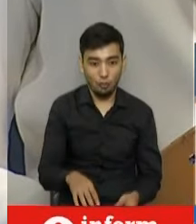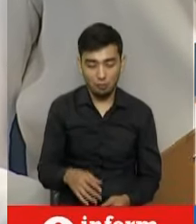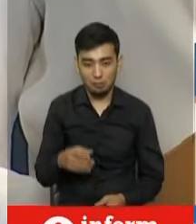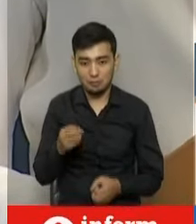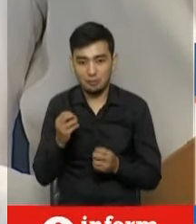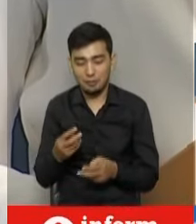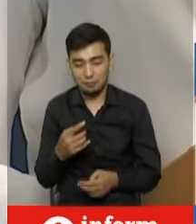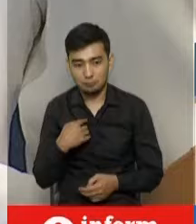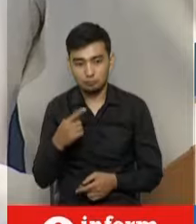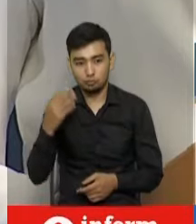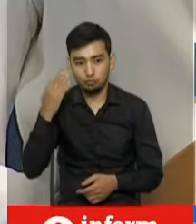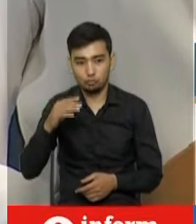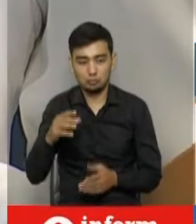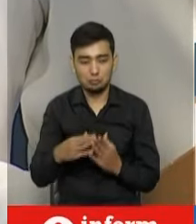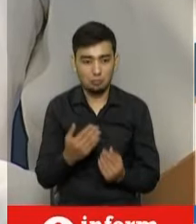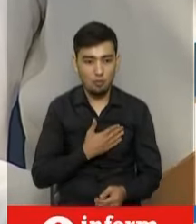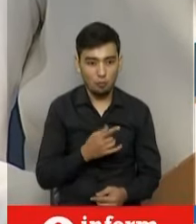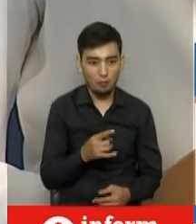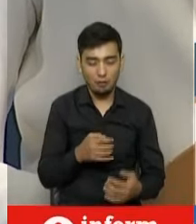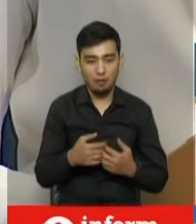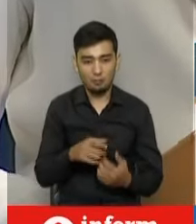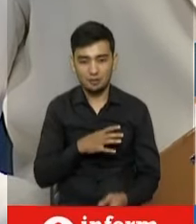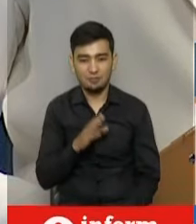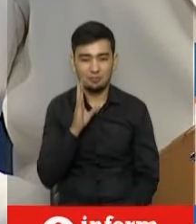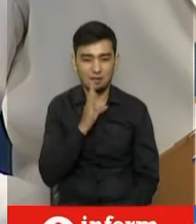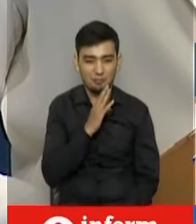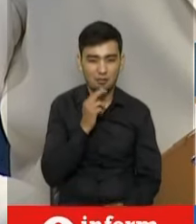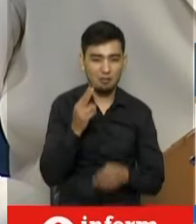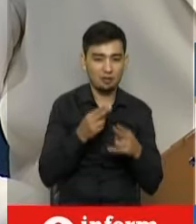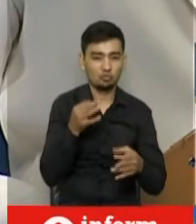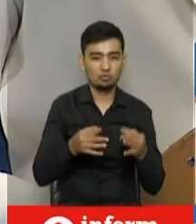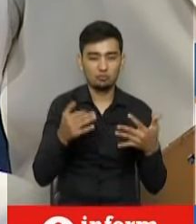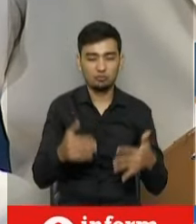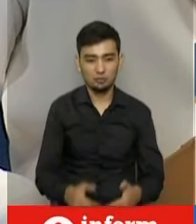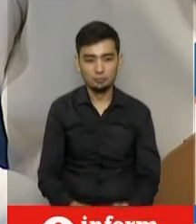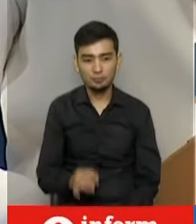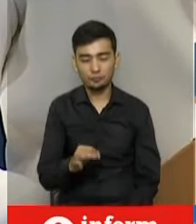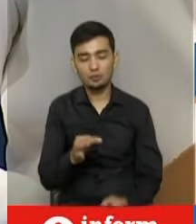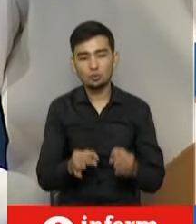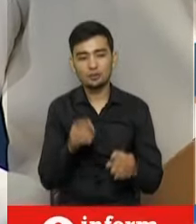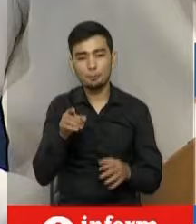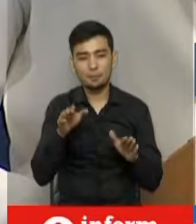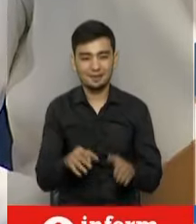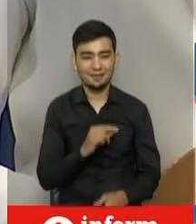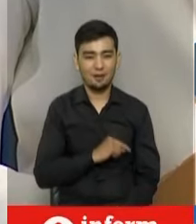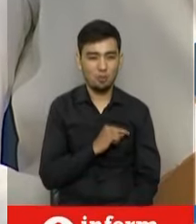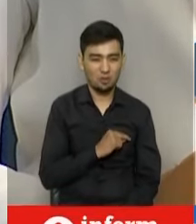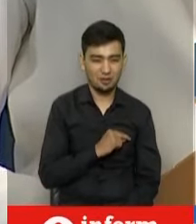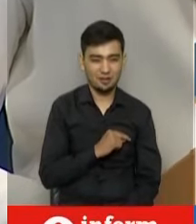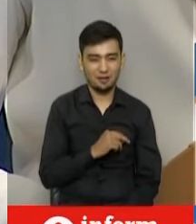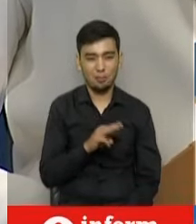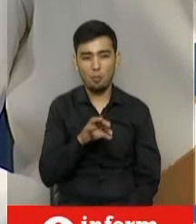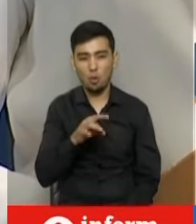еті баласынан айырылып қайғыдан қан жұтқан ана сотқа шағымдануға мәжбүр болыпты. Сотта мәйітхана қызметкерлерінің